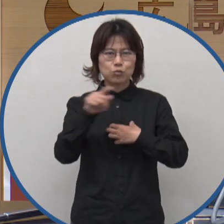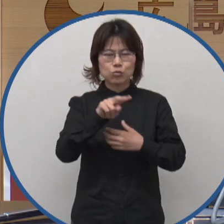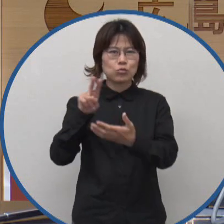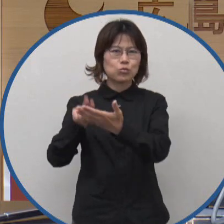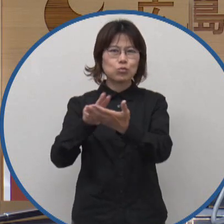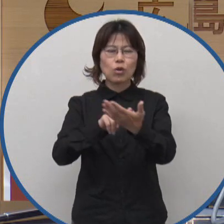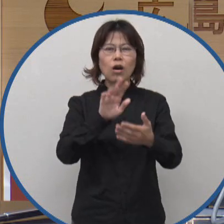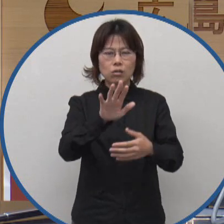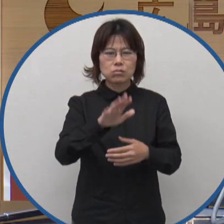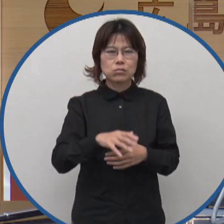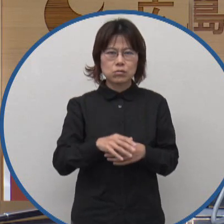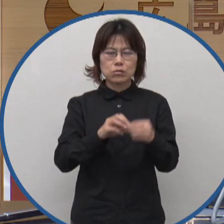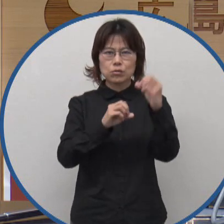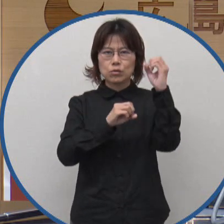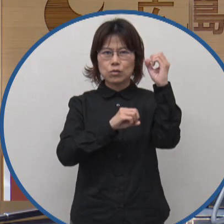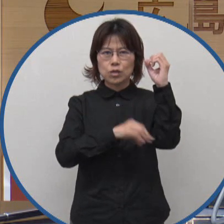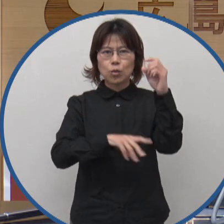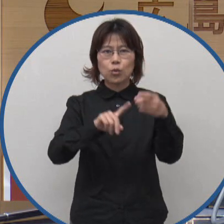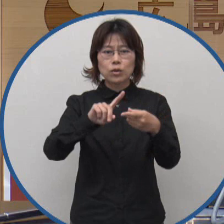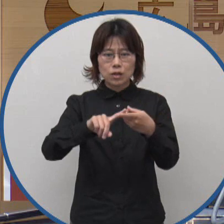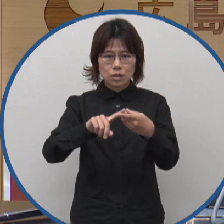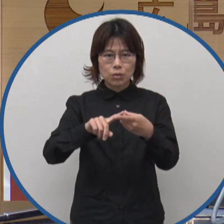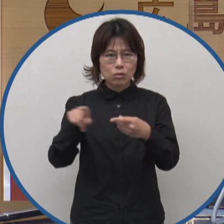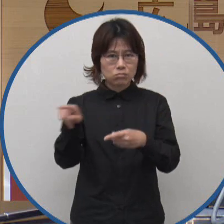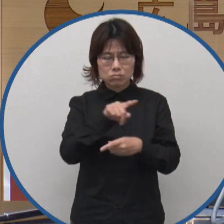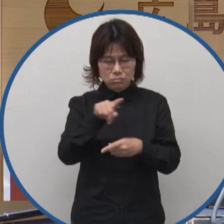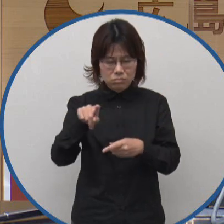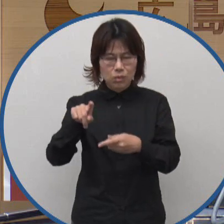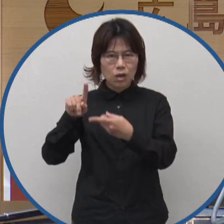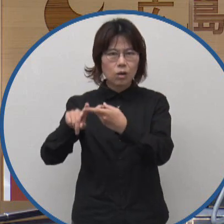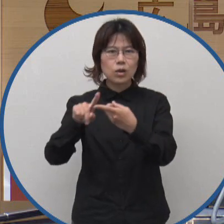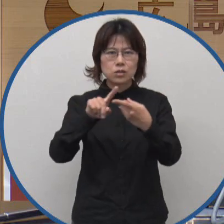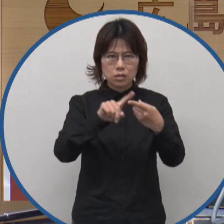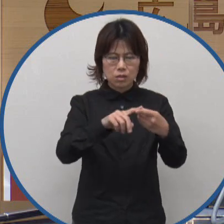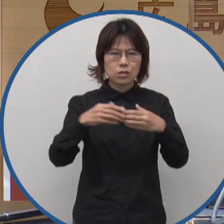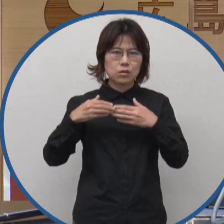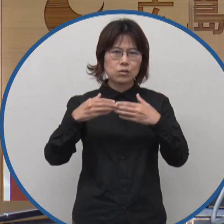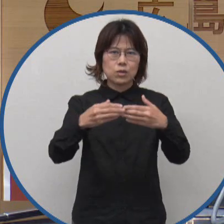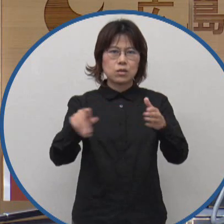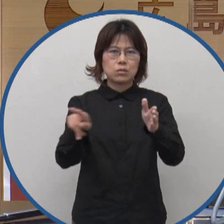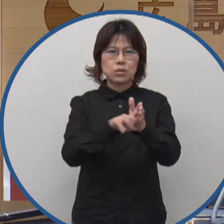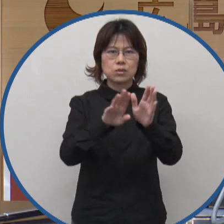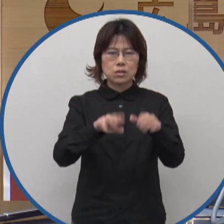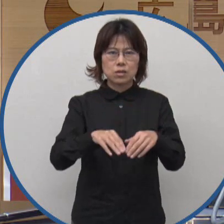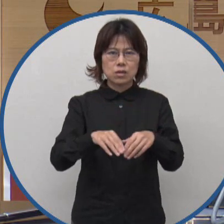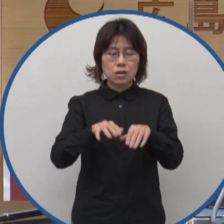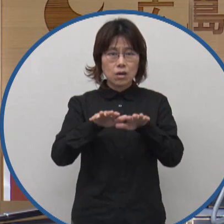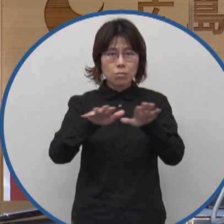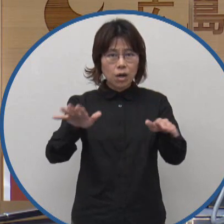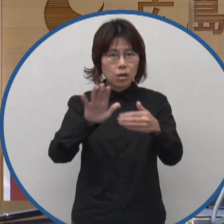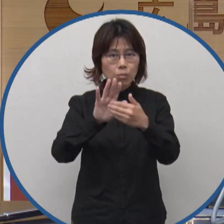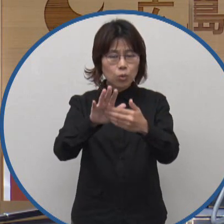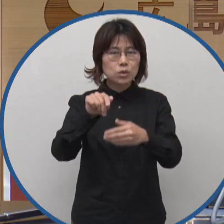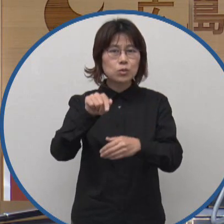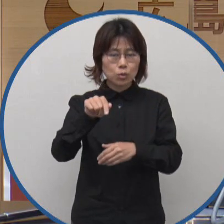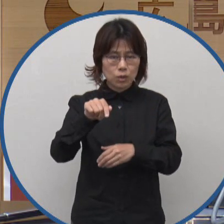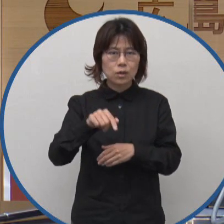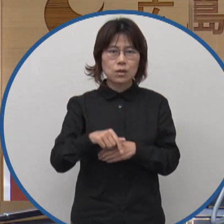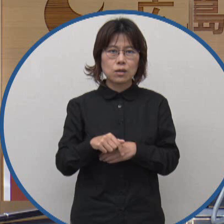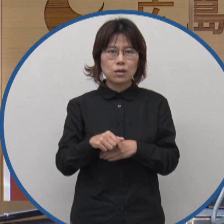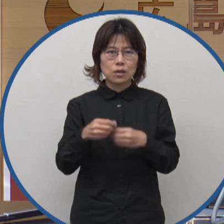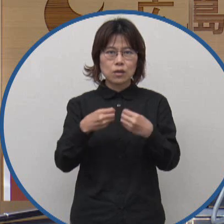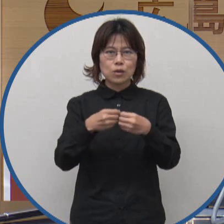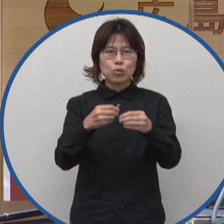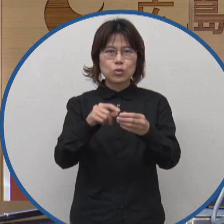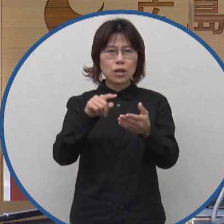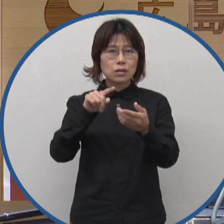、基本的にはあのそこを勘案しながら進めてきたということです。でまん延防止について具体